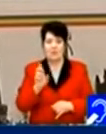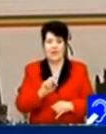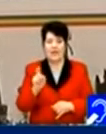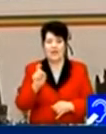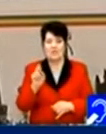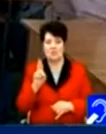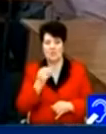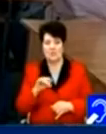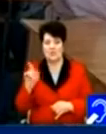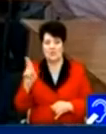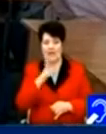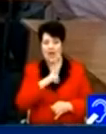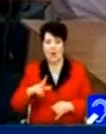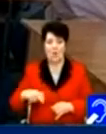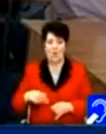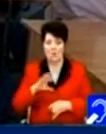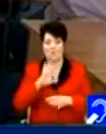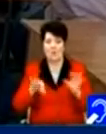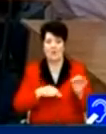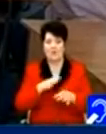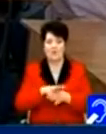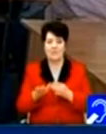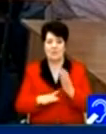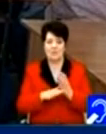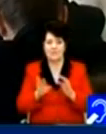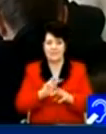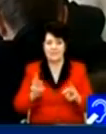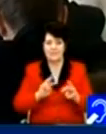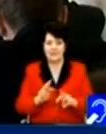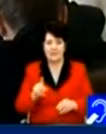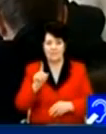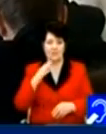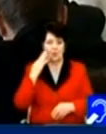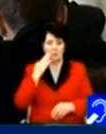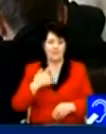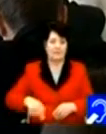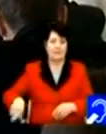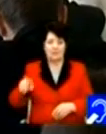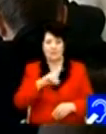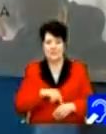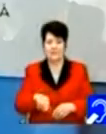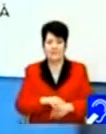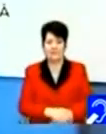cu HDU din Cahul. Proiectul este realizat cu sprijinul Ministerului pentru Românii de Pretutindeni.